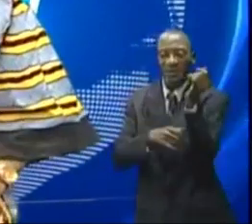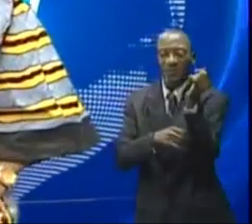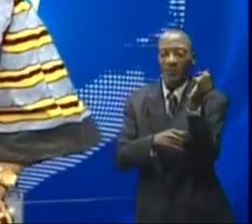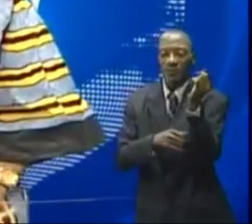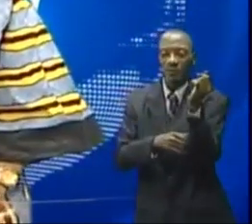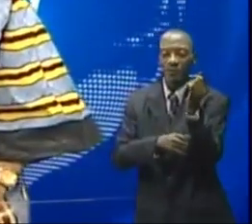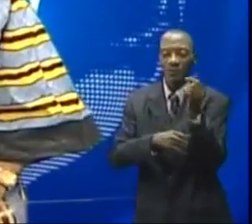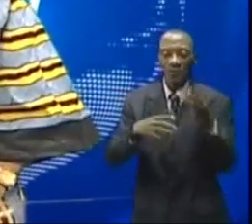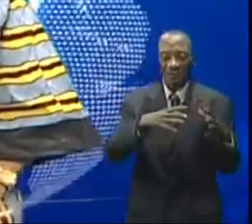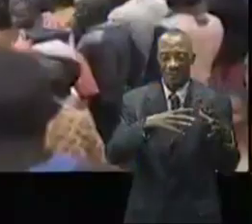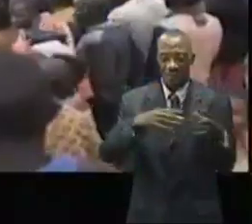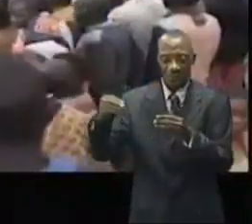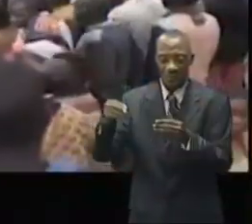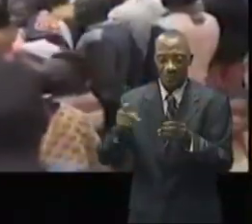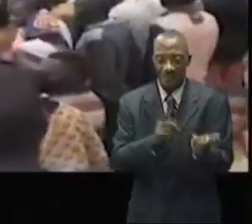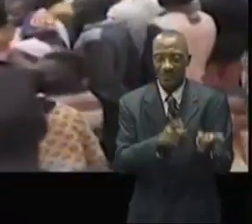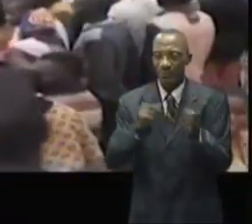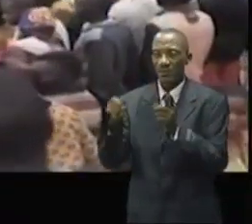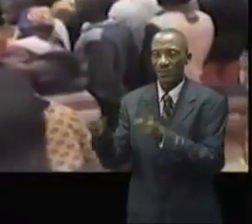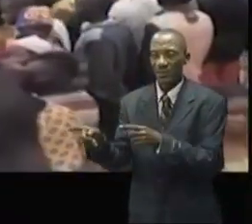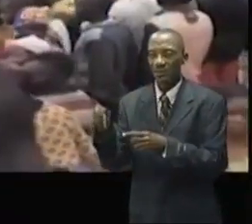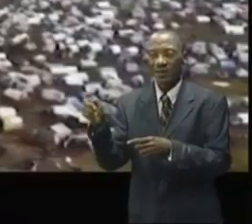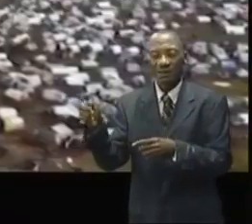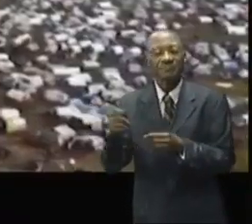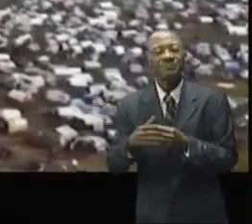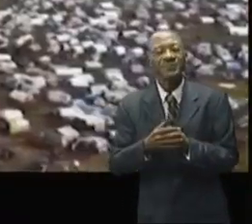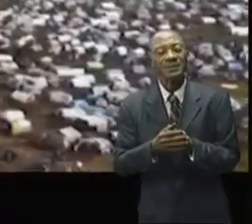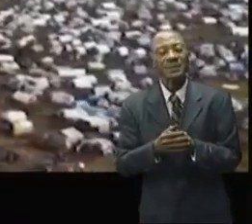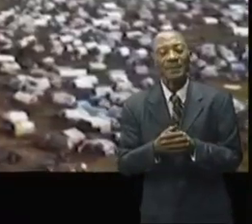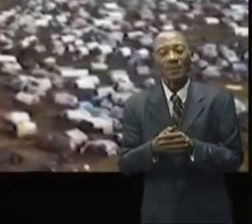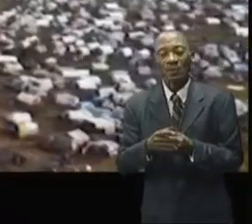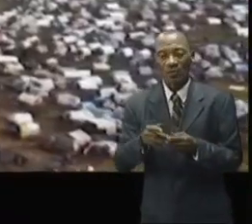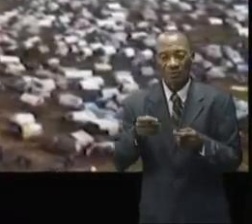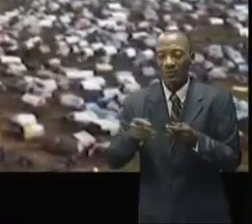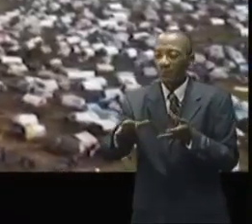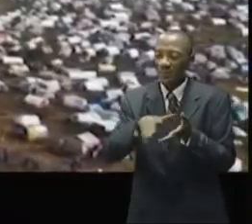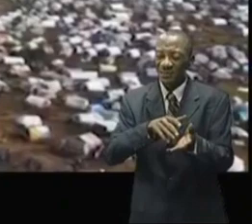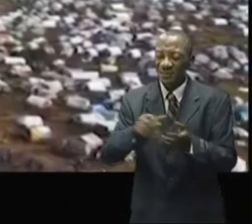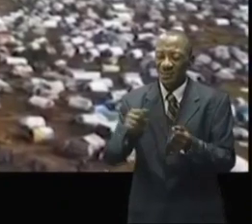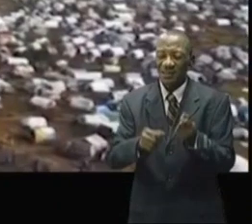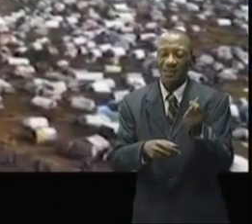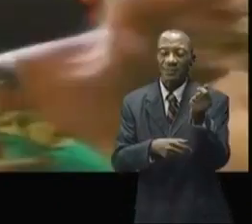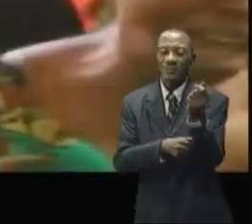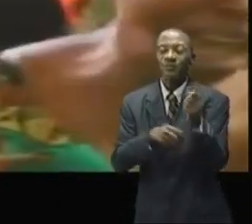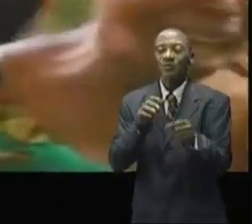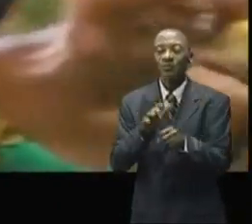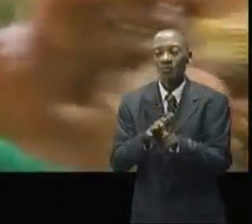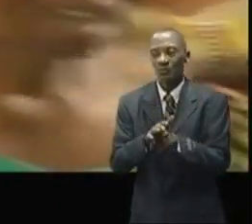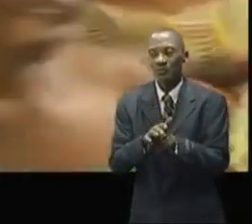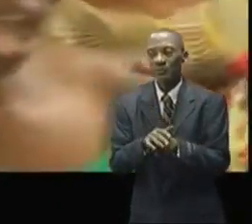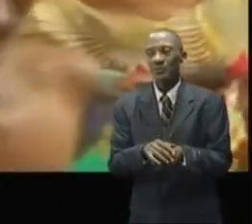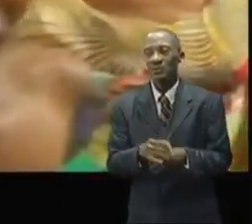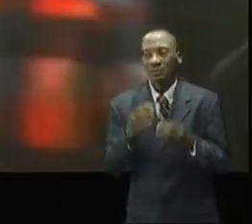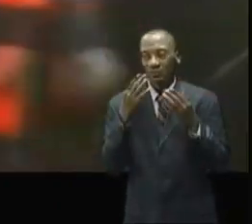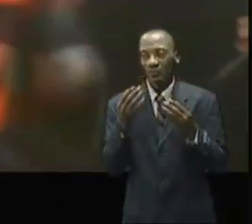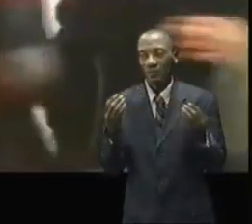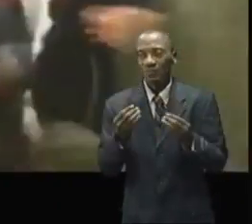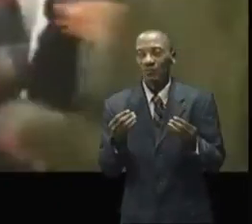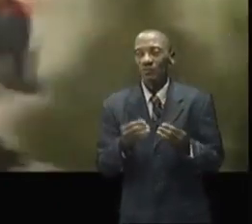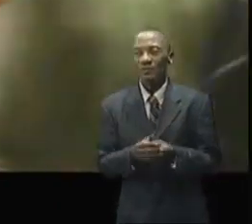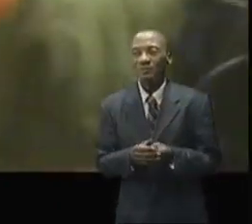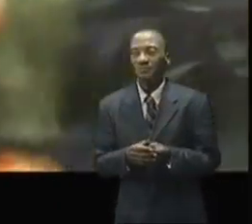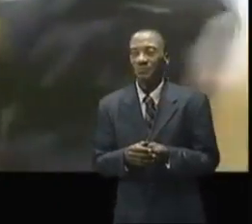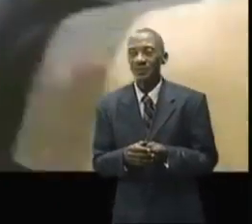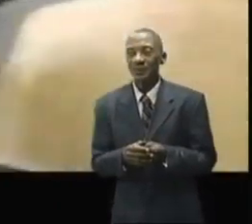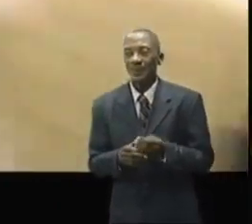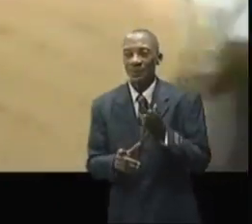Suivez. Tuerie enregistrée dans les camps des déplacés de Lala, proche du centre des négoces de Boulé, dans le territoire de